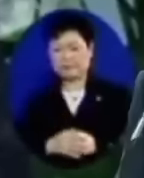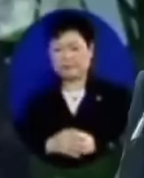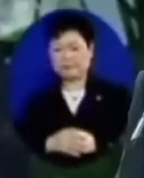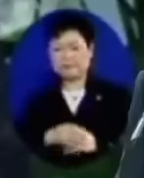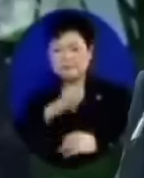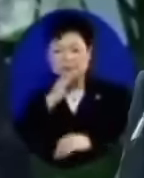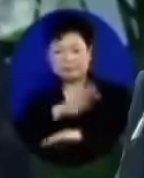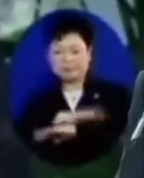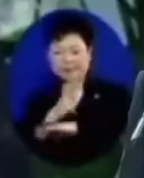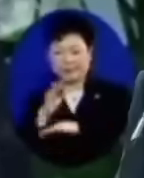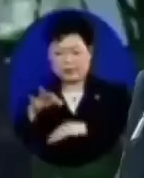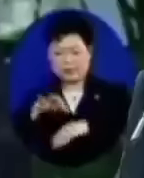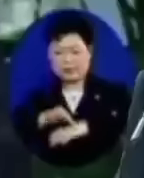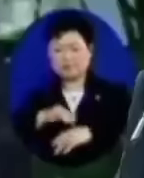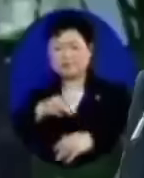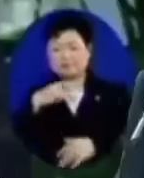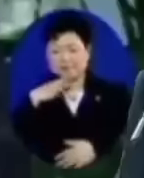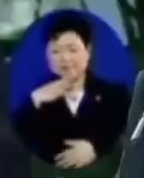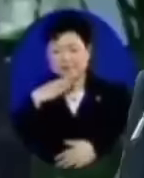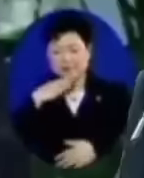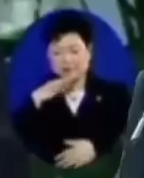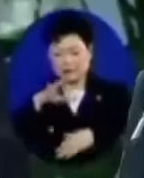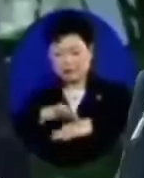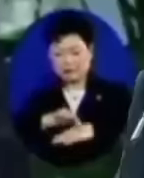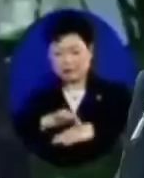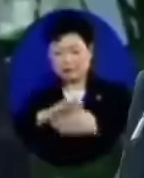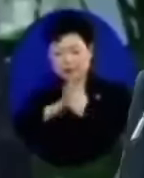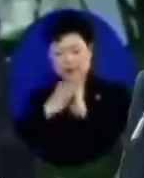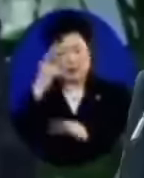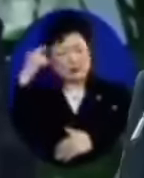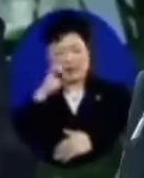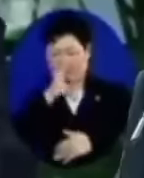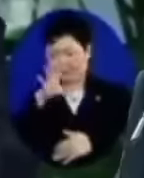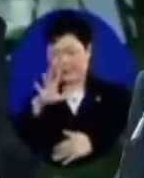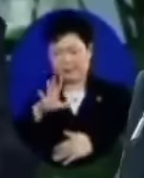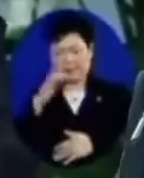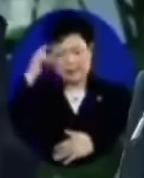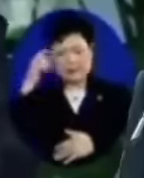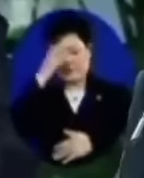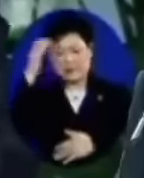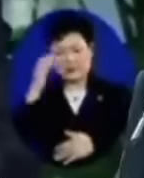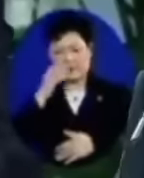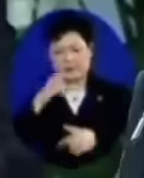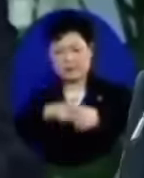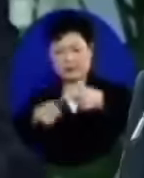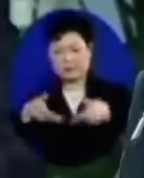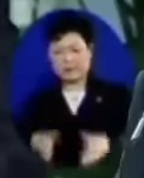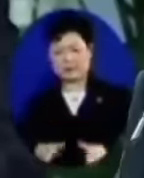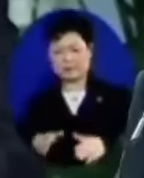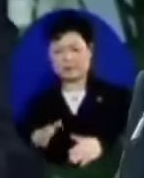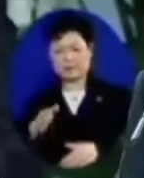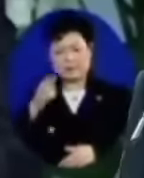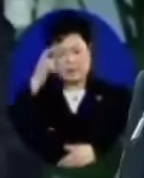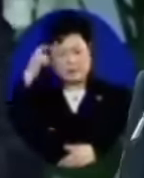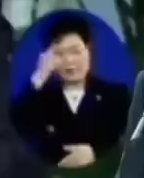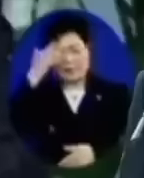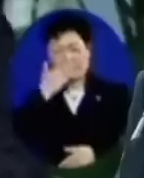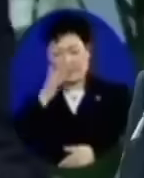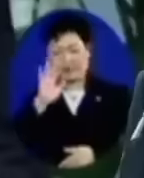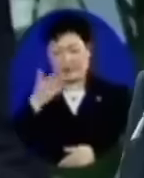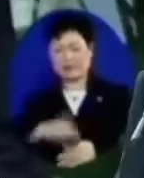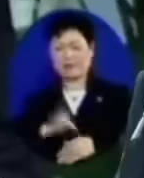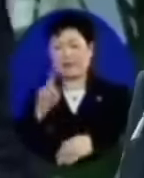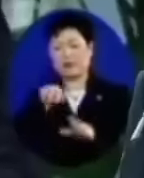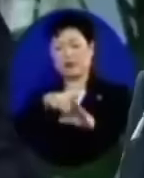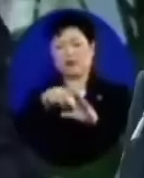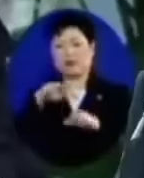번쩍거리는 육이지 육은 육이지 육이 영이 되지 않는다. 성령으로 나야 영이 된다고 말하는 것입니다. 어떠한